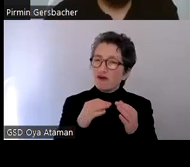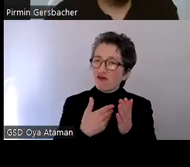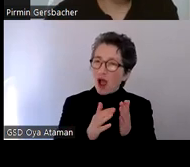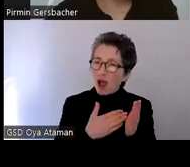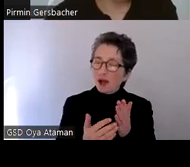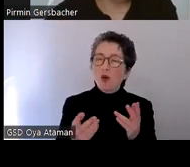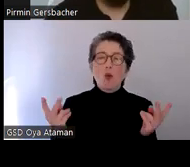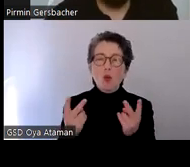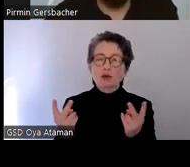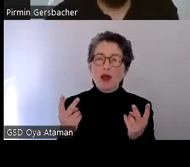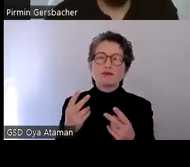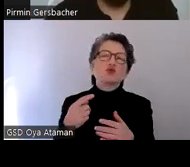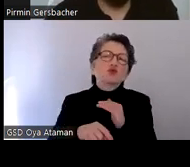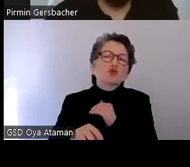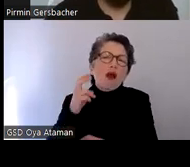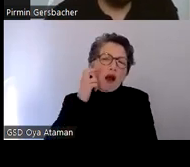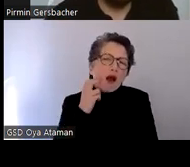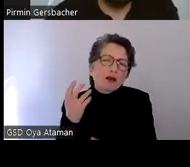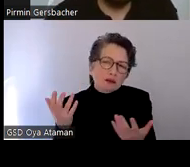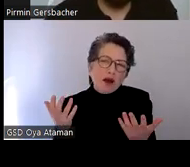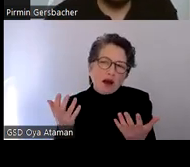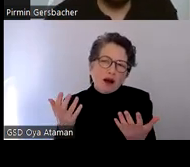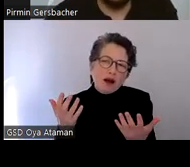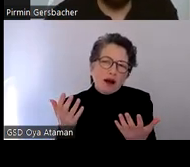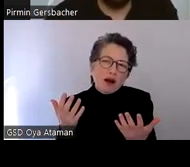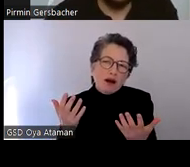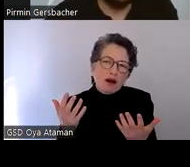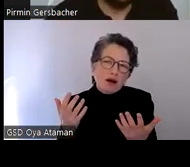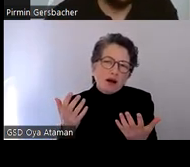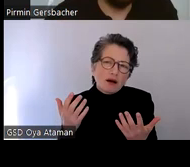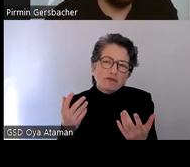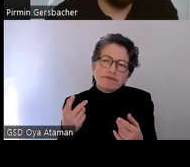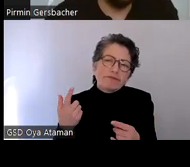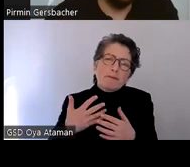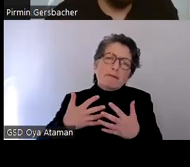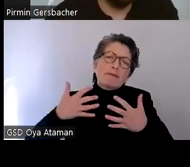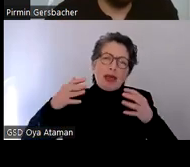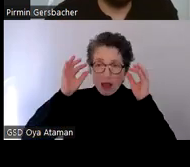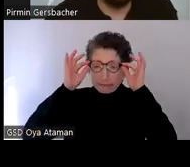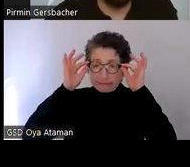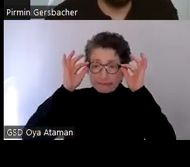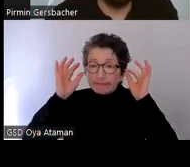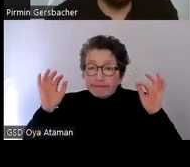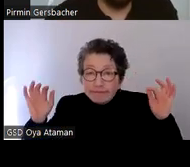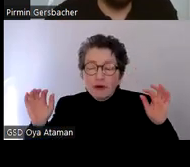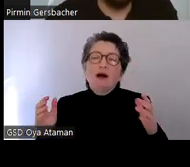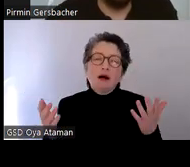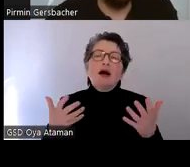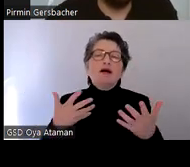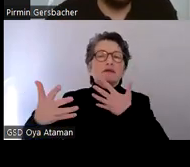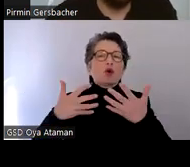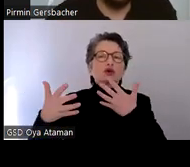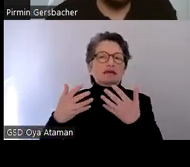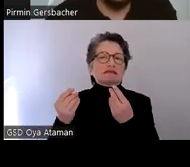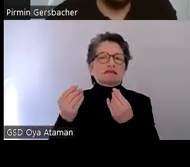einer oft altersbedingten, also es eben tritt halt einfach im Alter auch immer häufiger auf, vermindertes Kontrastempfinden, können den Text